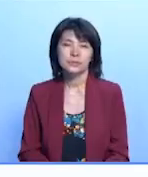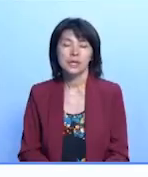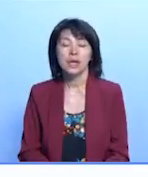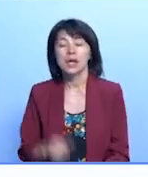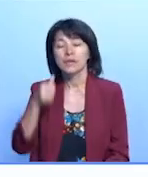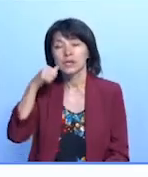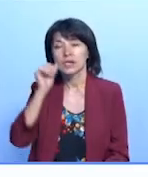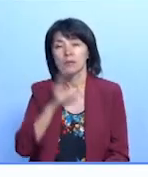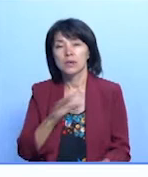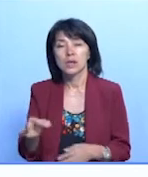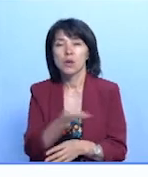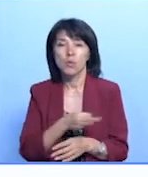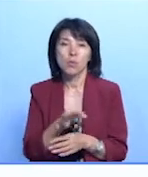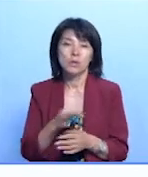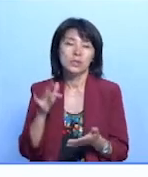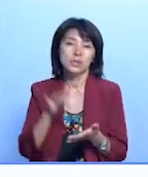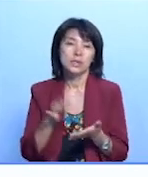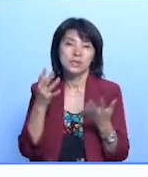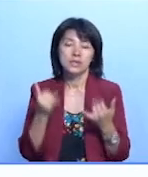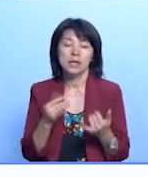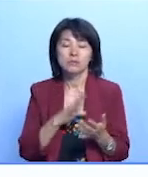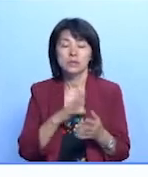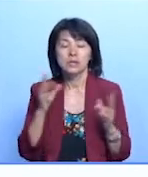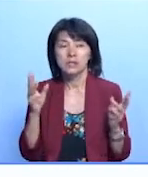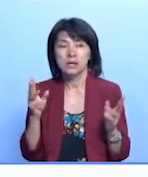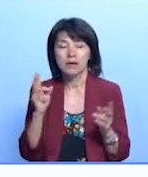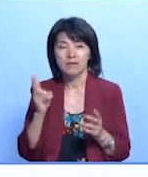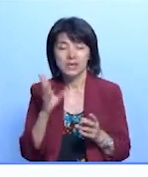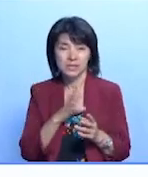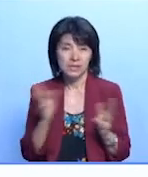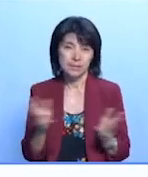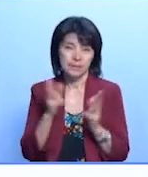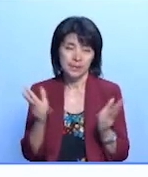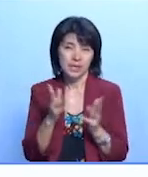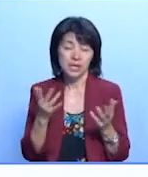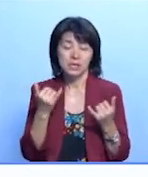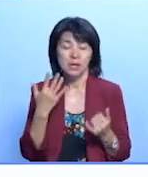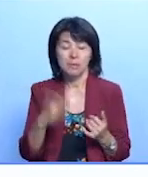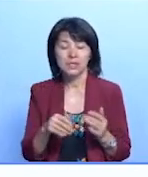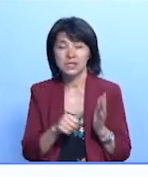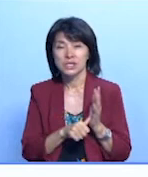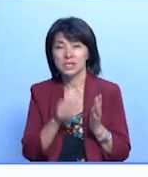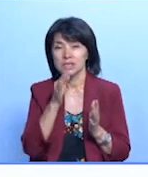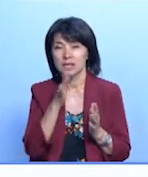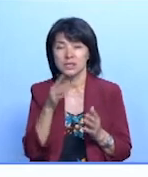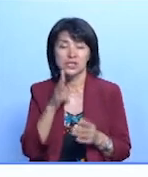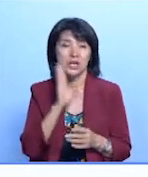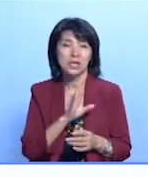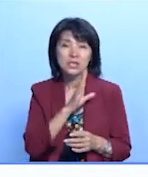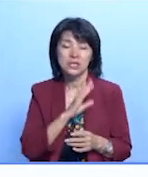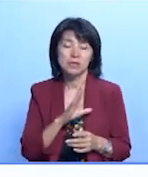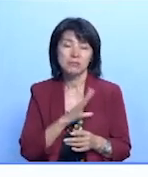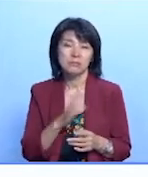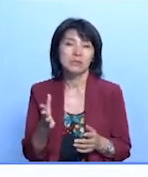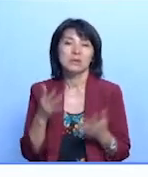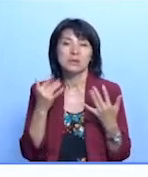Күнгеше облыс орталығында бір бөлмелі пәтерде өрт шықты. Салдарынан 56 жастағы әйел астиып қайтыс болды. Өрттің шығу себебі анықталып